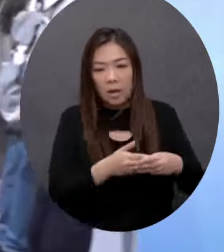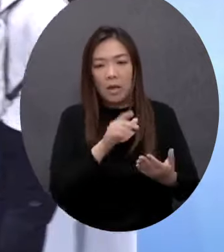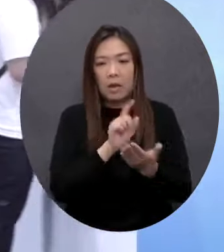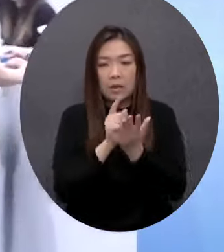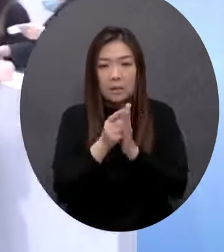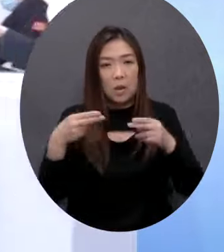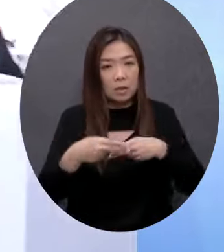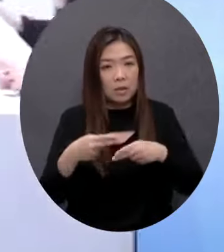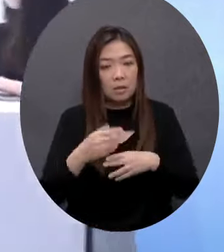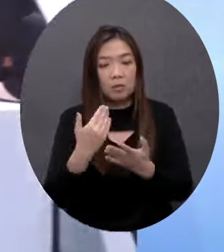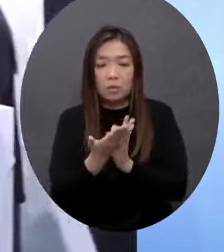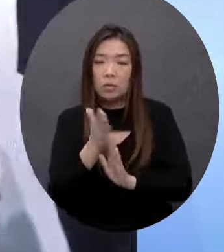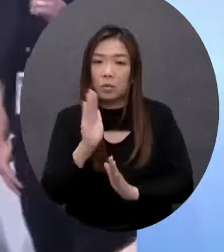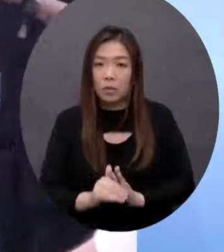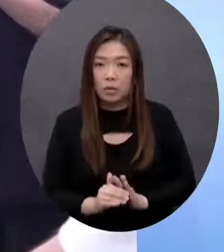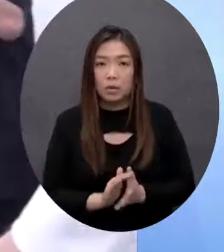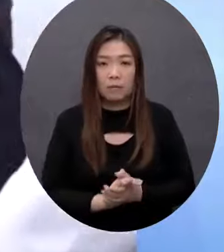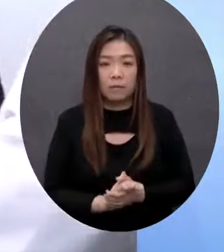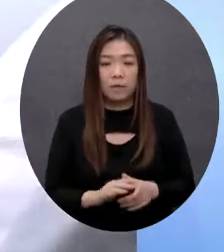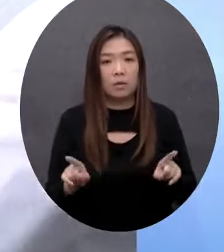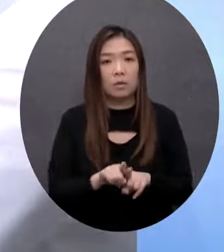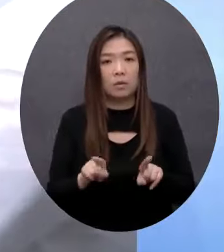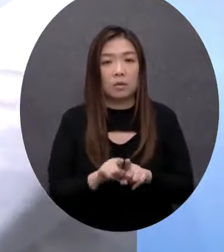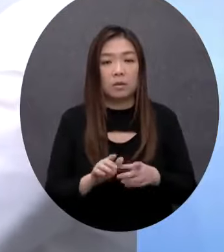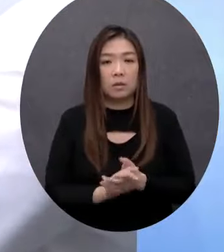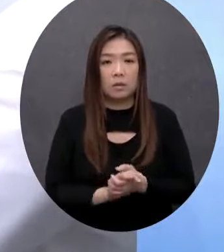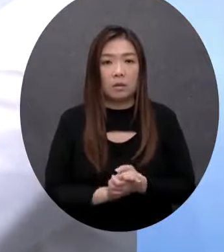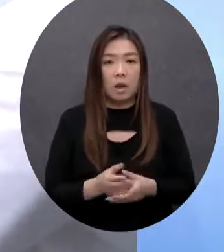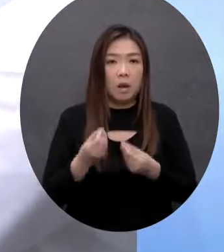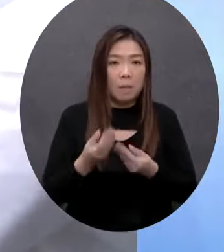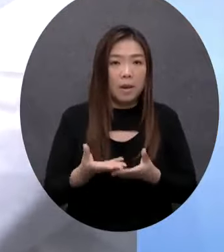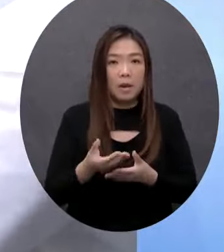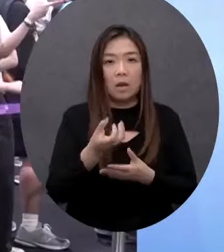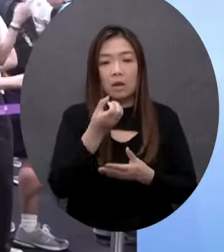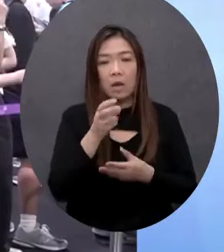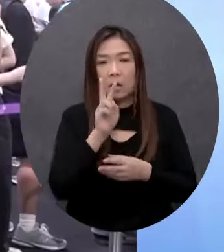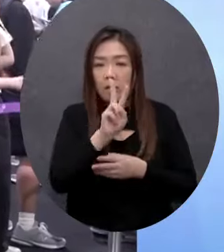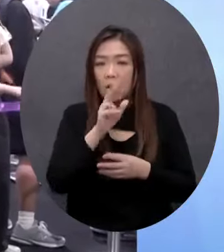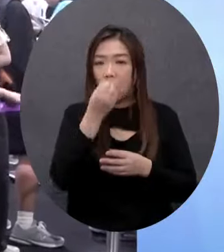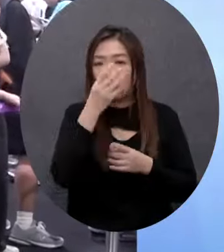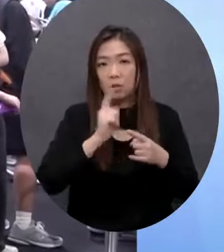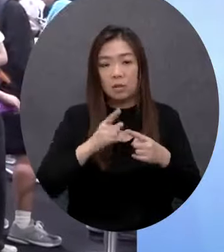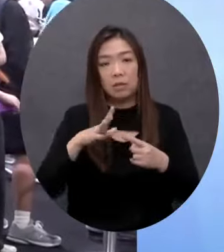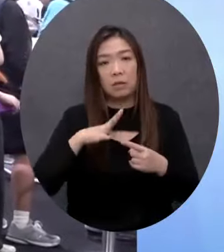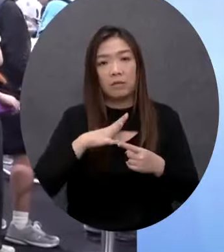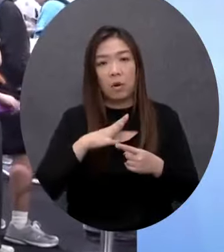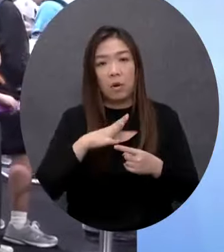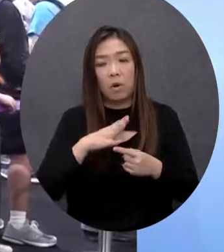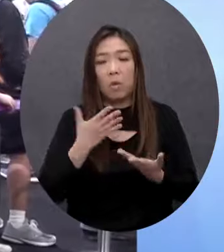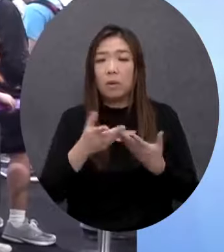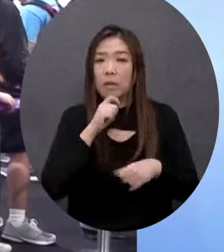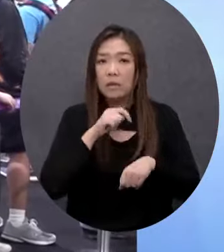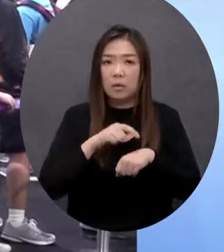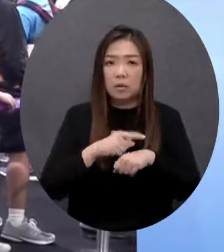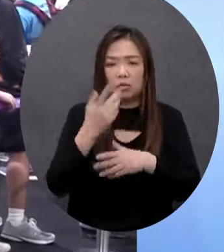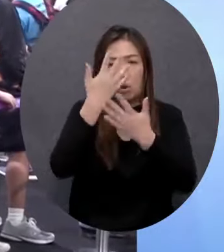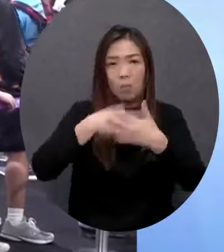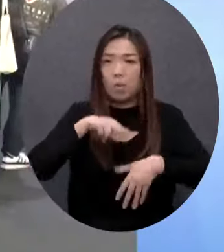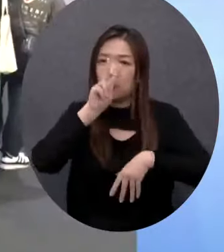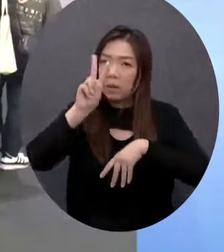業，同時間咧亦都俾佢哋睇到香港實際嘅情況。同佢哋有時喺媒體睇到嘅一